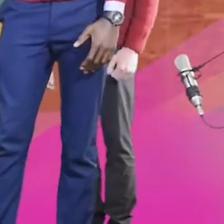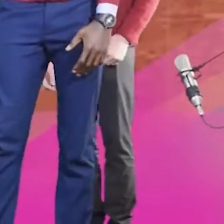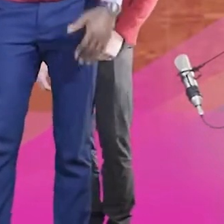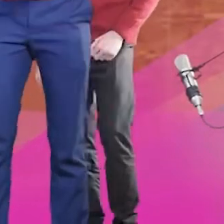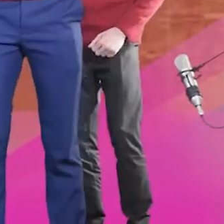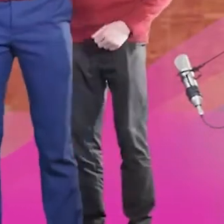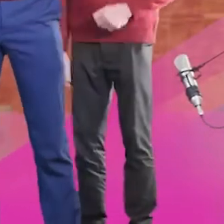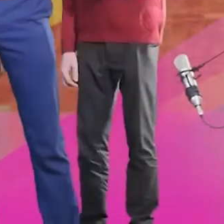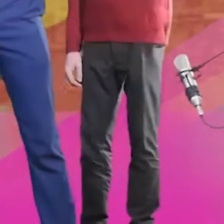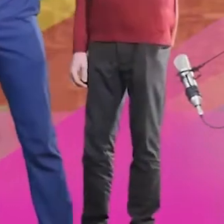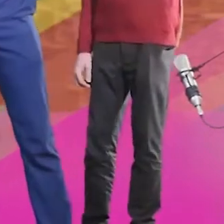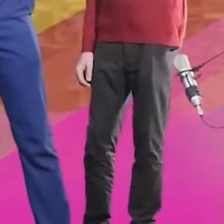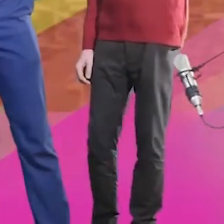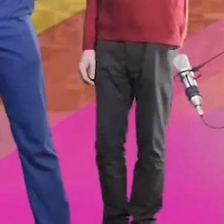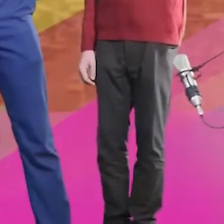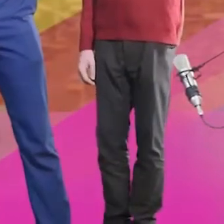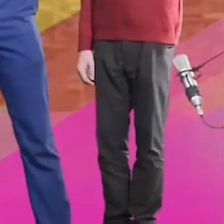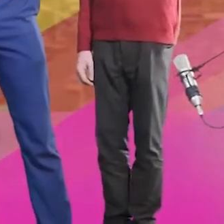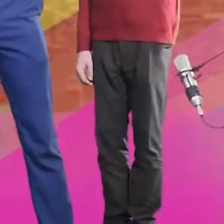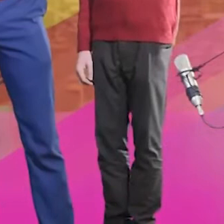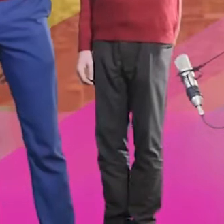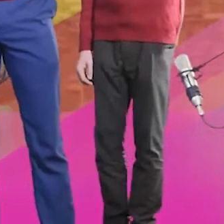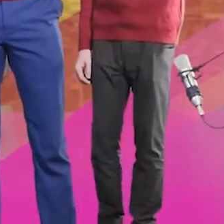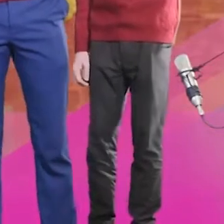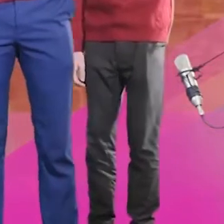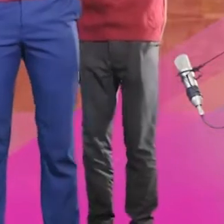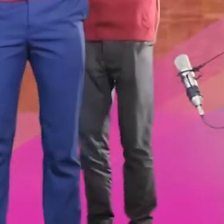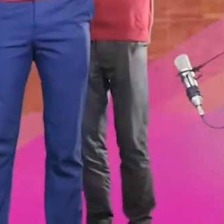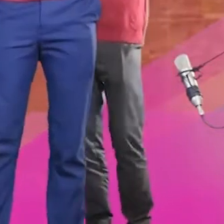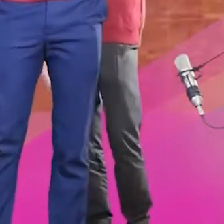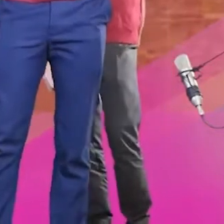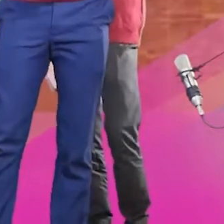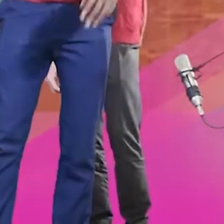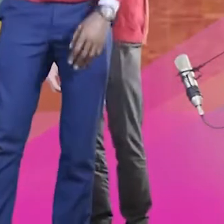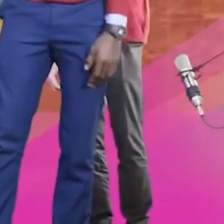Zami vangi ya bia bia untono